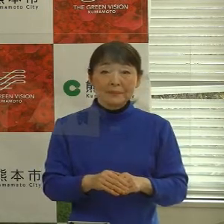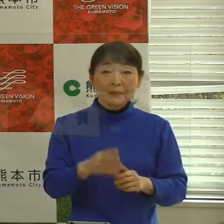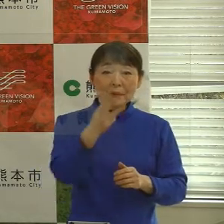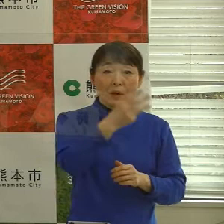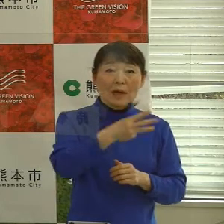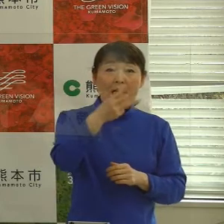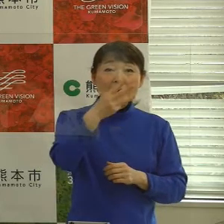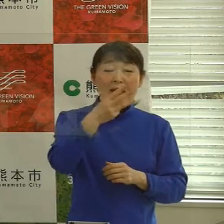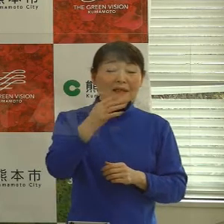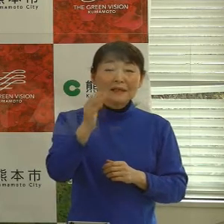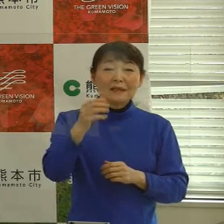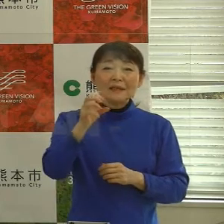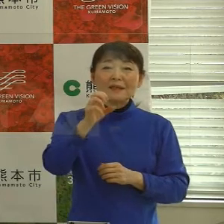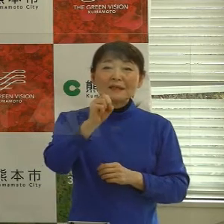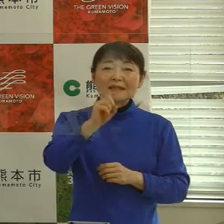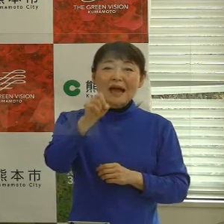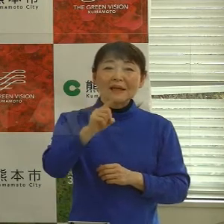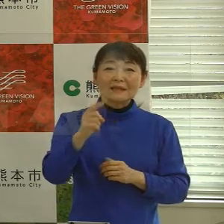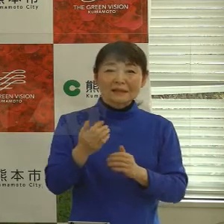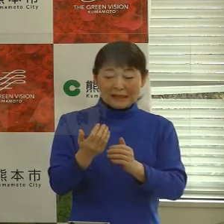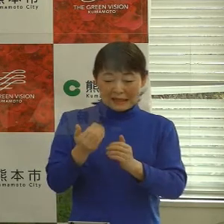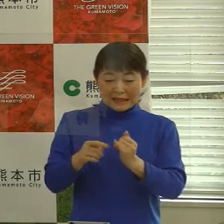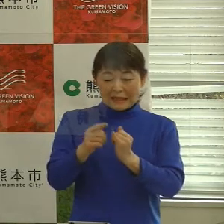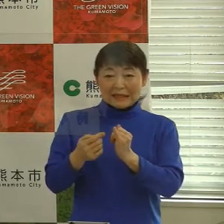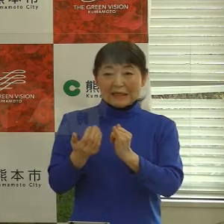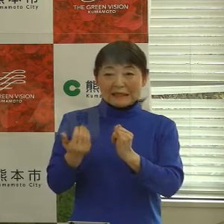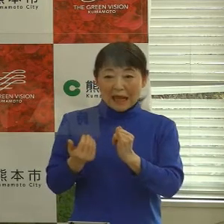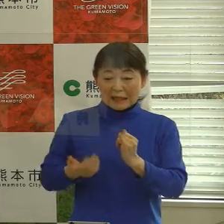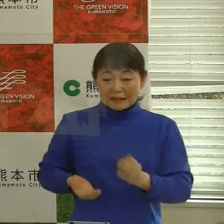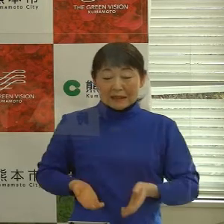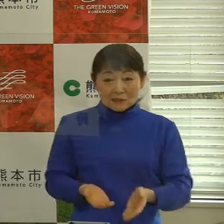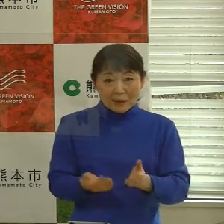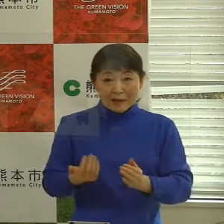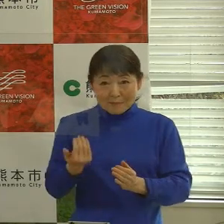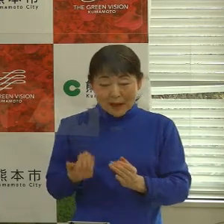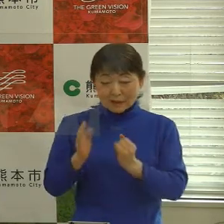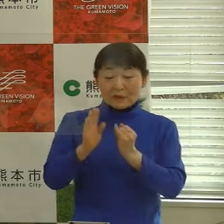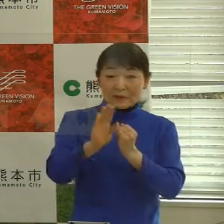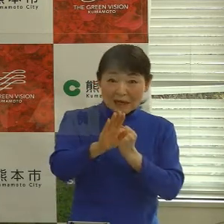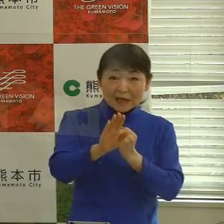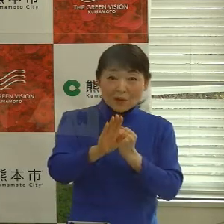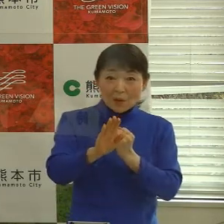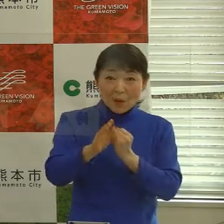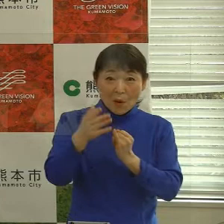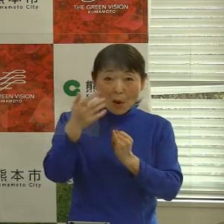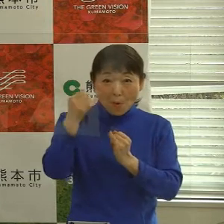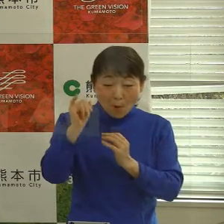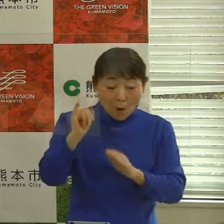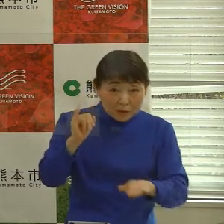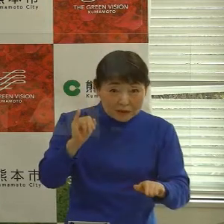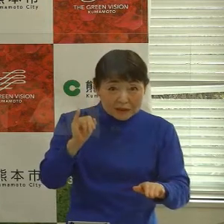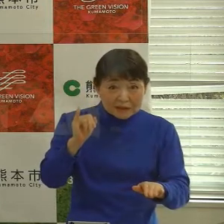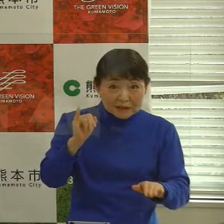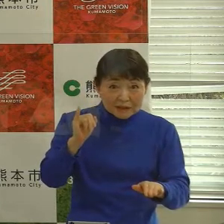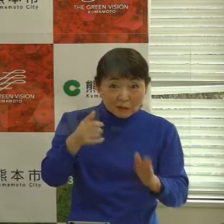産前産後母子相談支援事業となんとかっていうふうになってたと思うんですけれども、